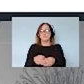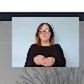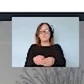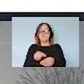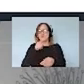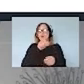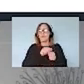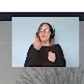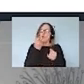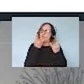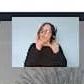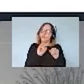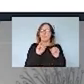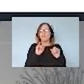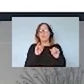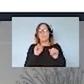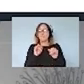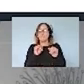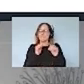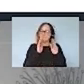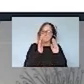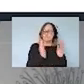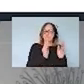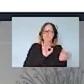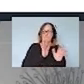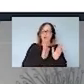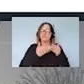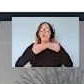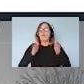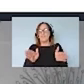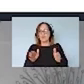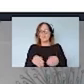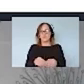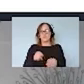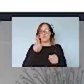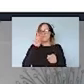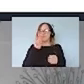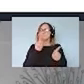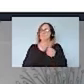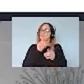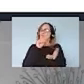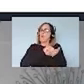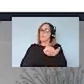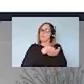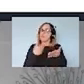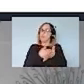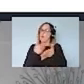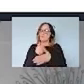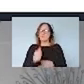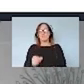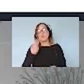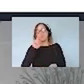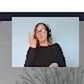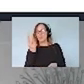Jest to takie troszkę inne podejście też do otwartości i do kompetencji cyfrowych. A